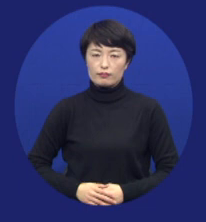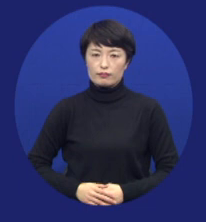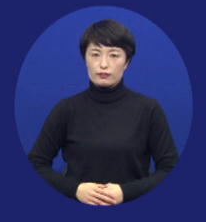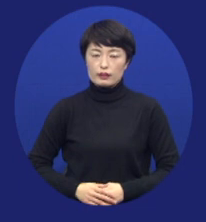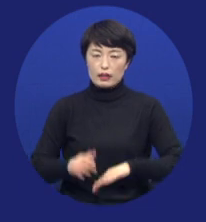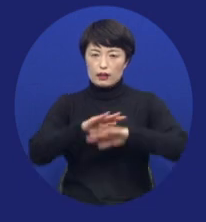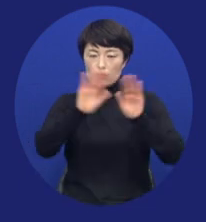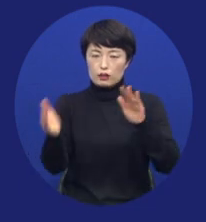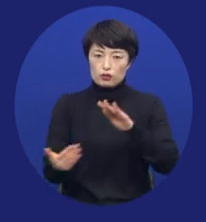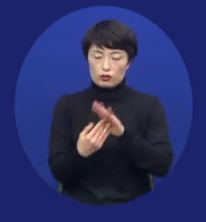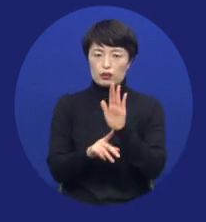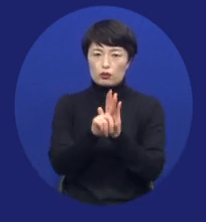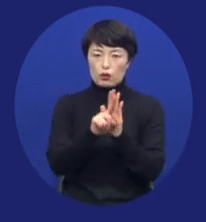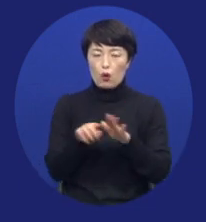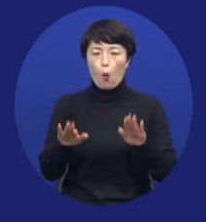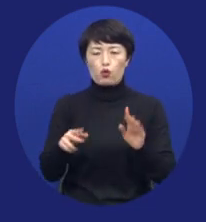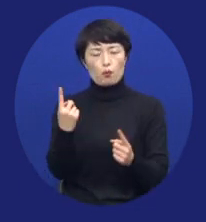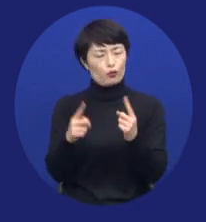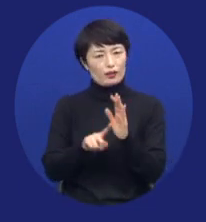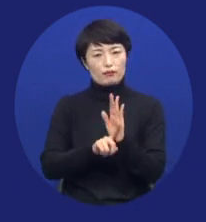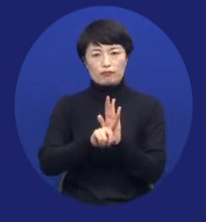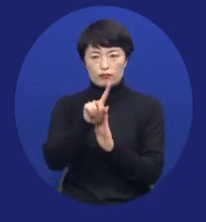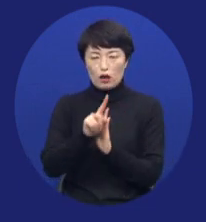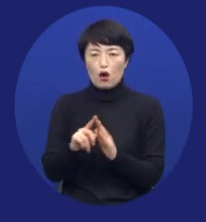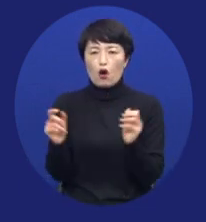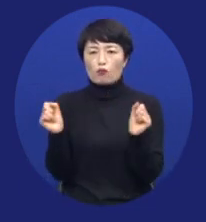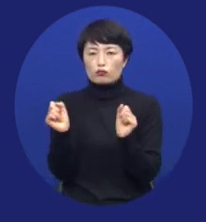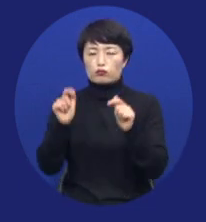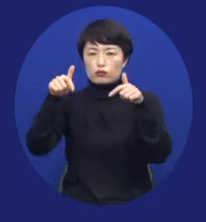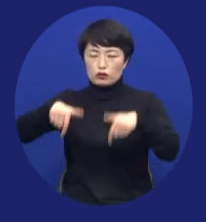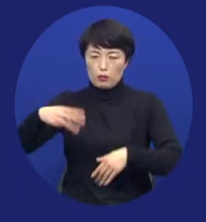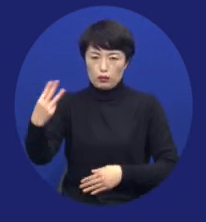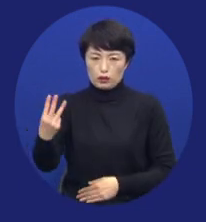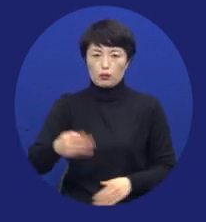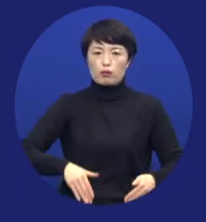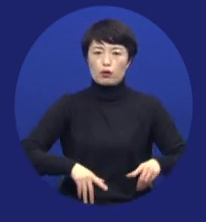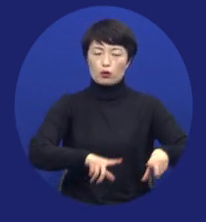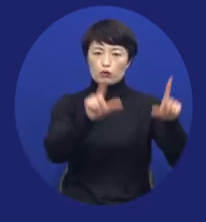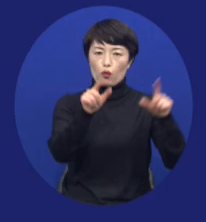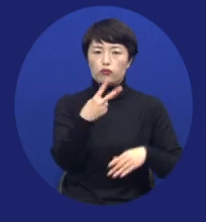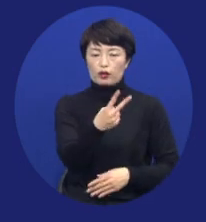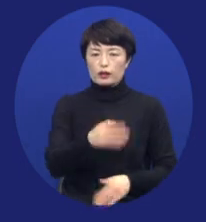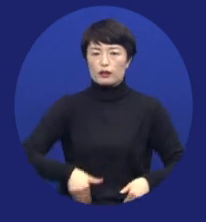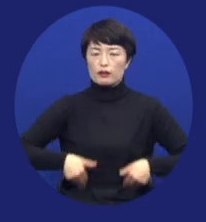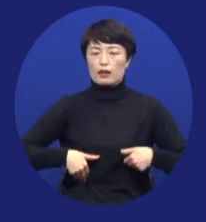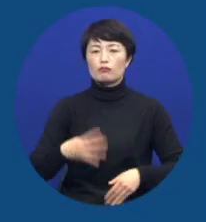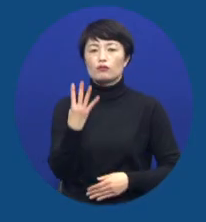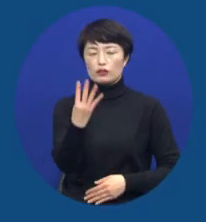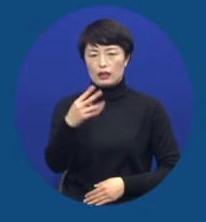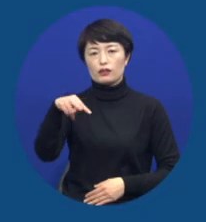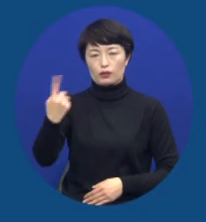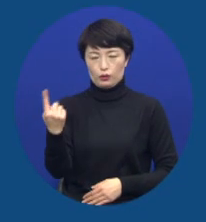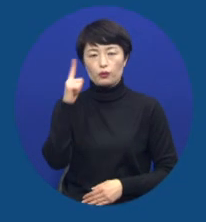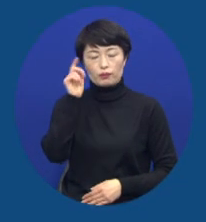낮 최고 기온은 오늘보다 올라서 북부와 서부 가 3도 동부 이도 남부는 사도가 예상됩니다